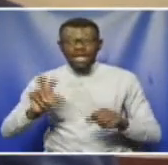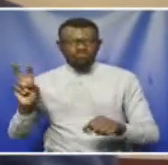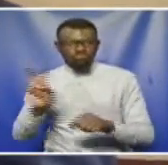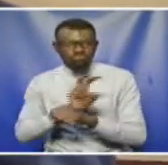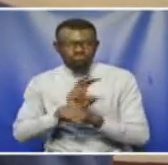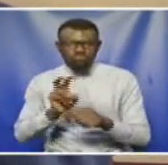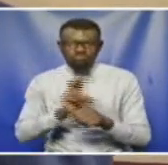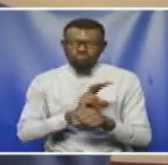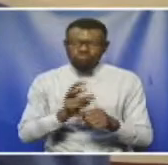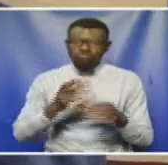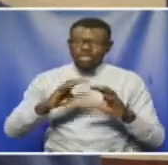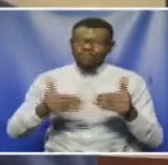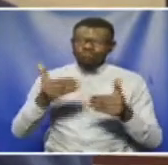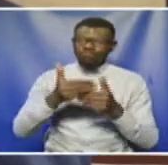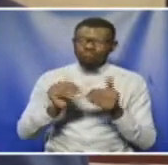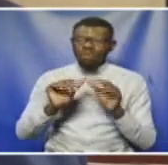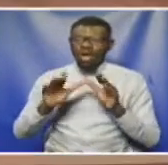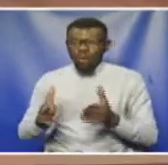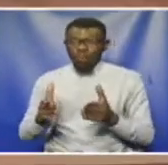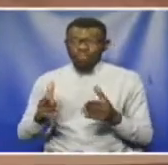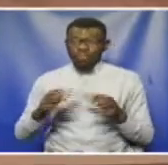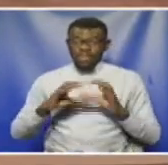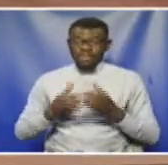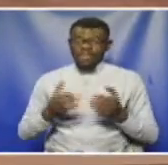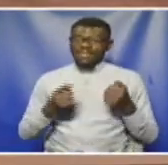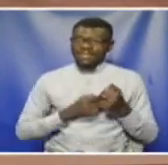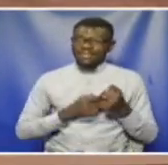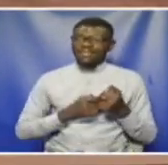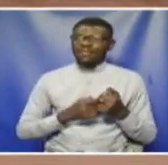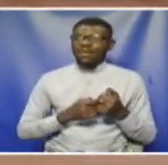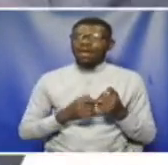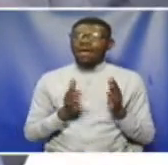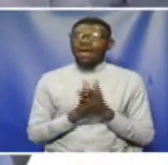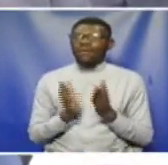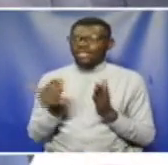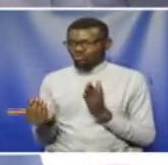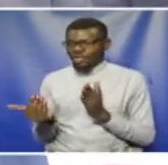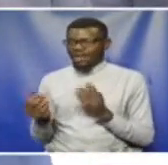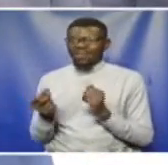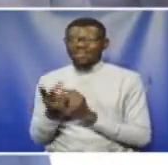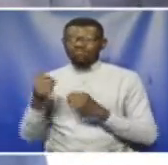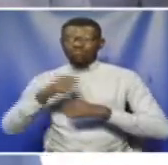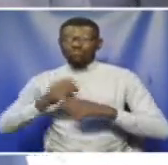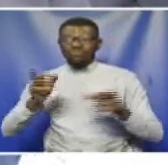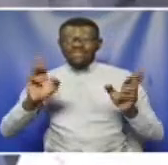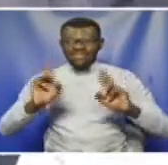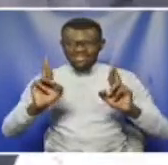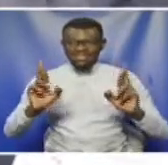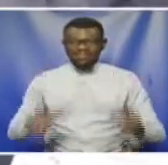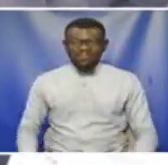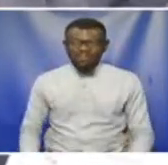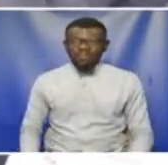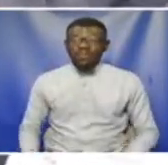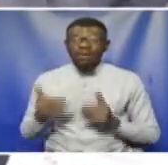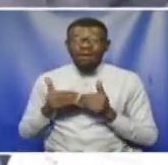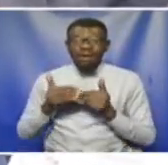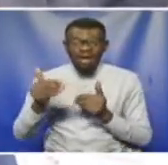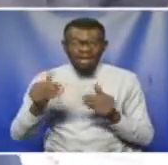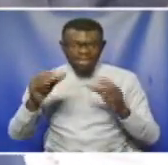kwamba walimu wa gredi ya sita na wa junior secondary kwa jumla wapo tayari. In terms of developing teachers going forward,